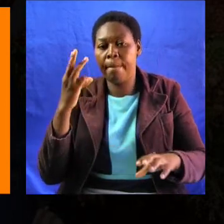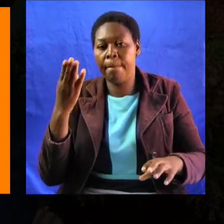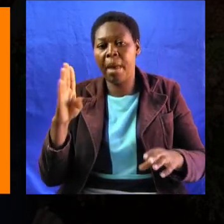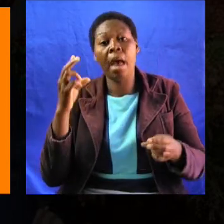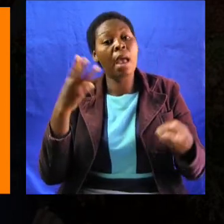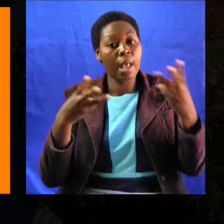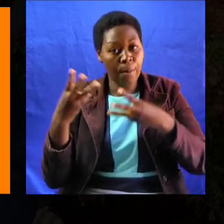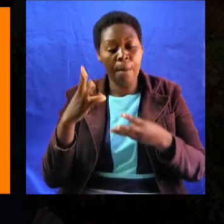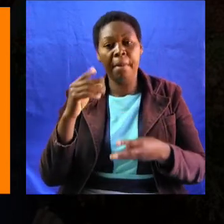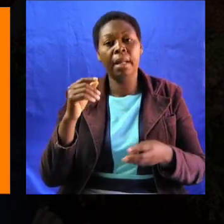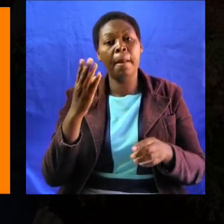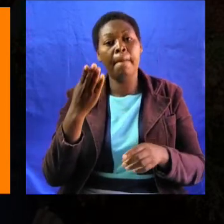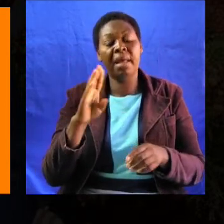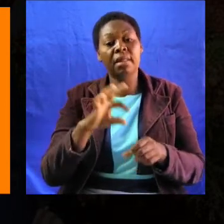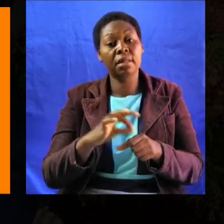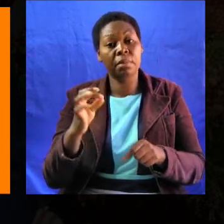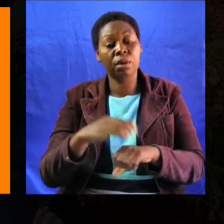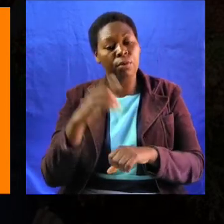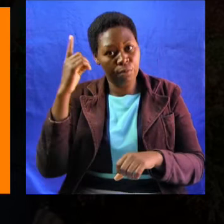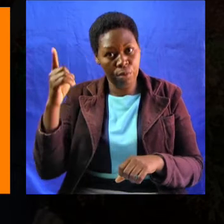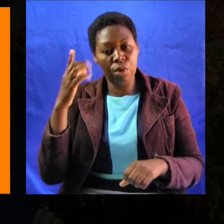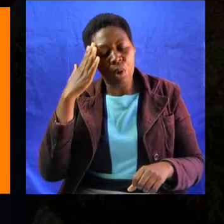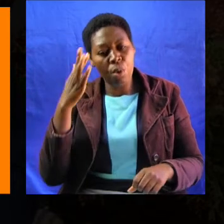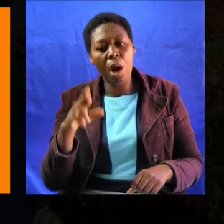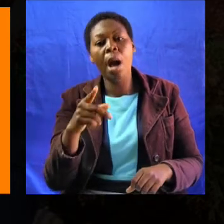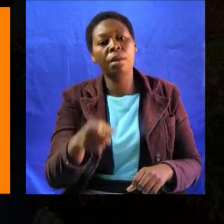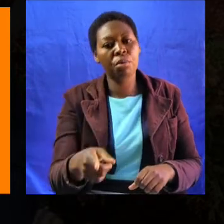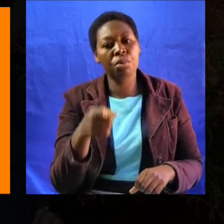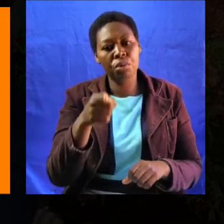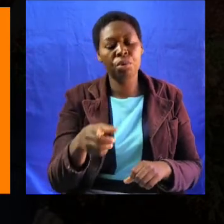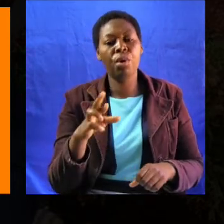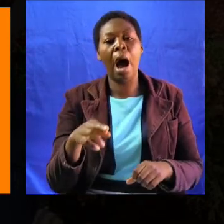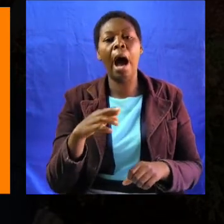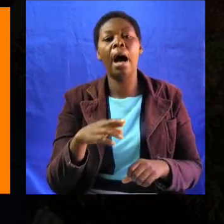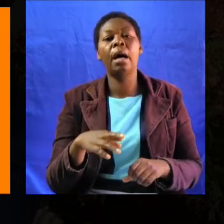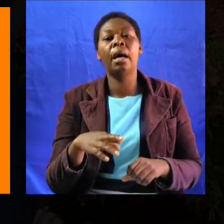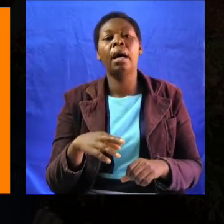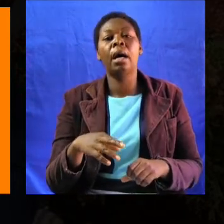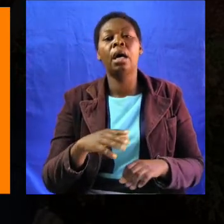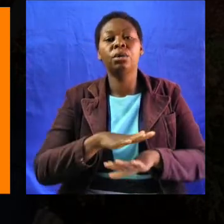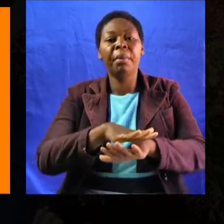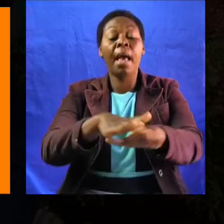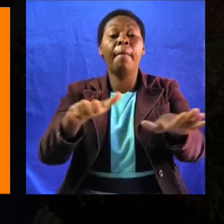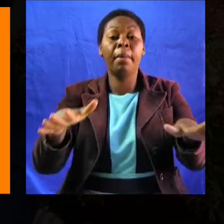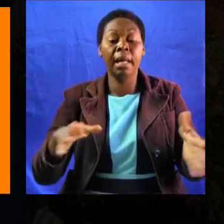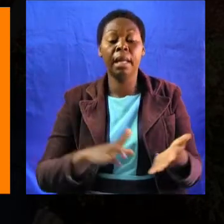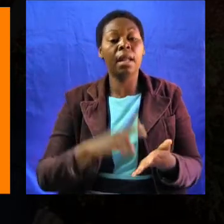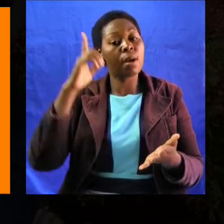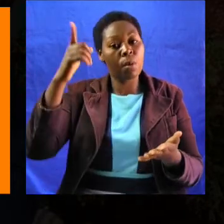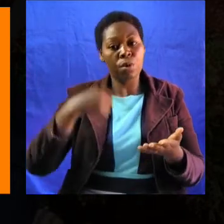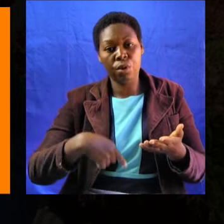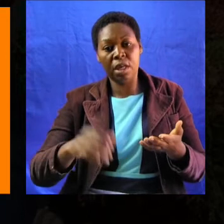Ndiwaniko iwe gomo guru pamberi paZerubabheri uchaitwa bani? Iye uchabudisa ibwe